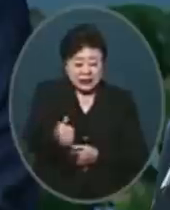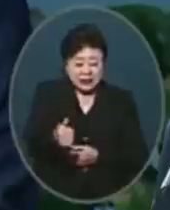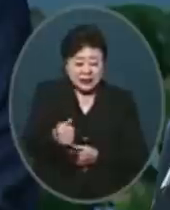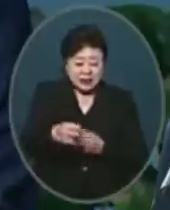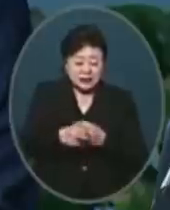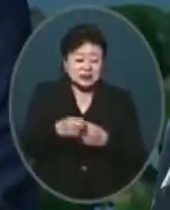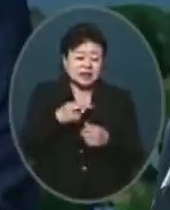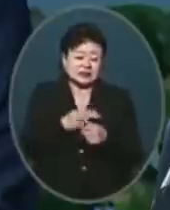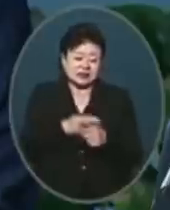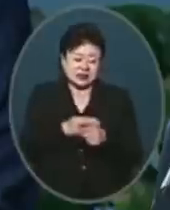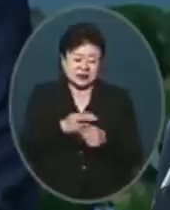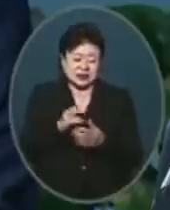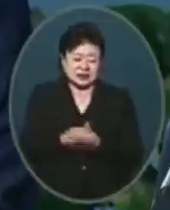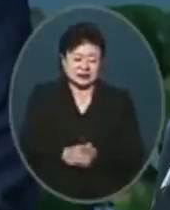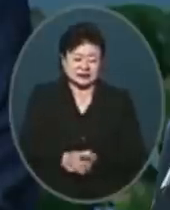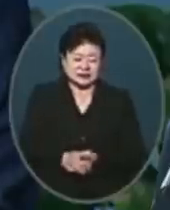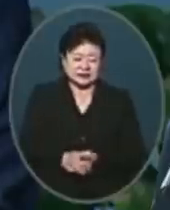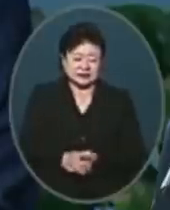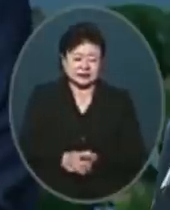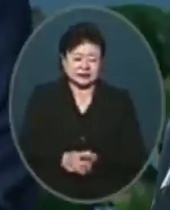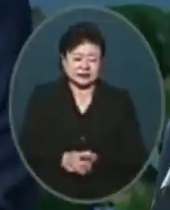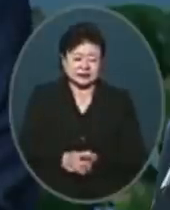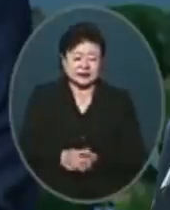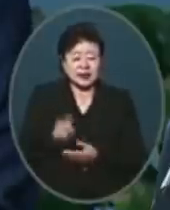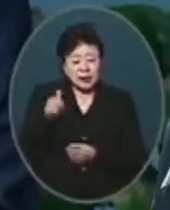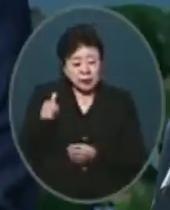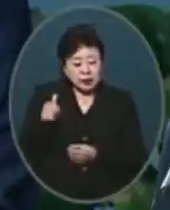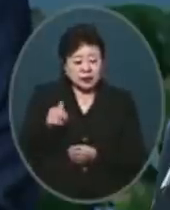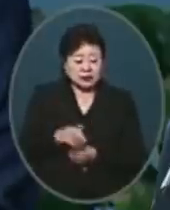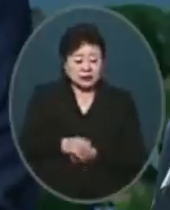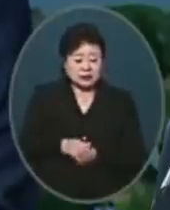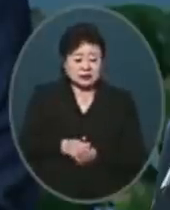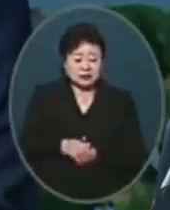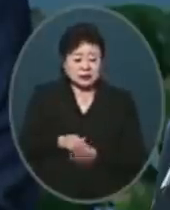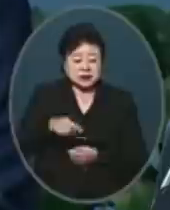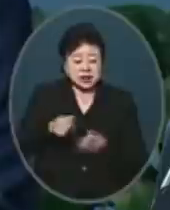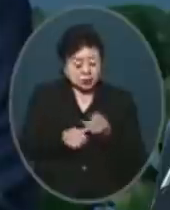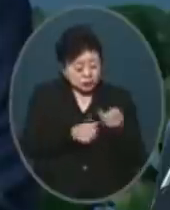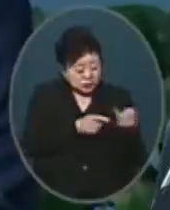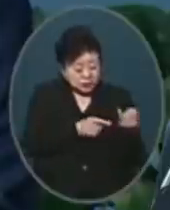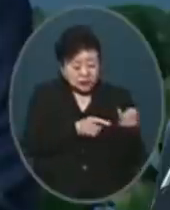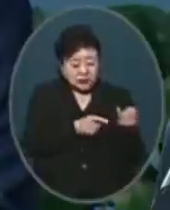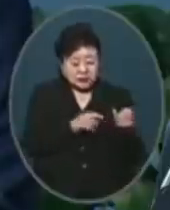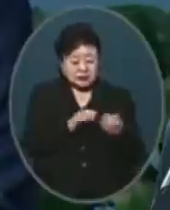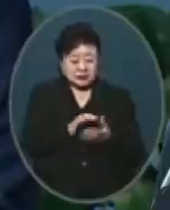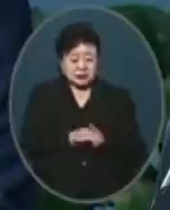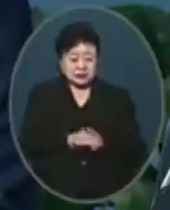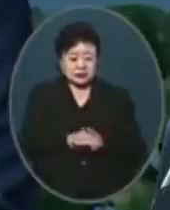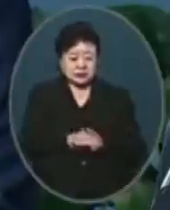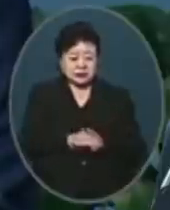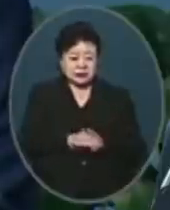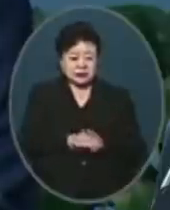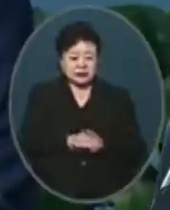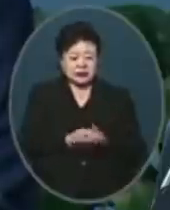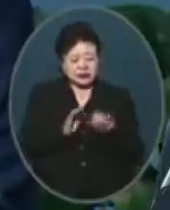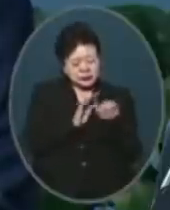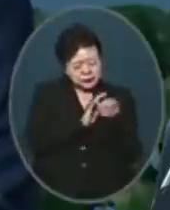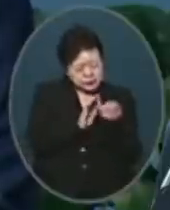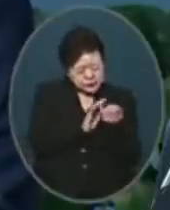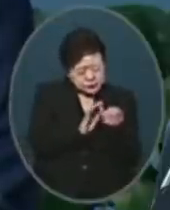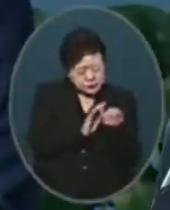과장으로서 의사 선생님이었습니다. 그 남편이 자기 부인을 온갖 정성을